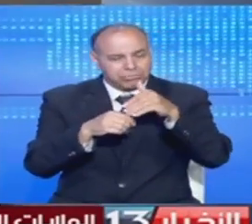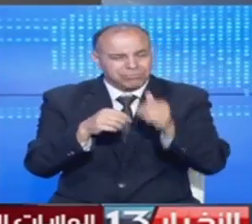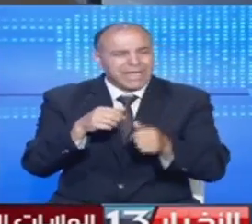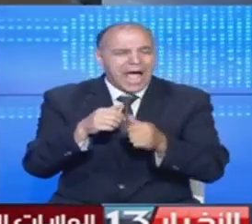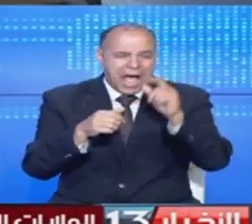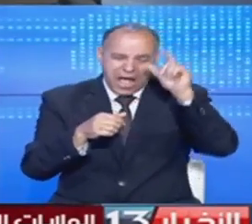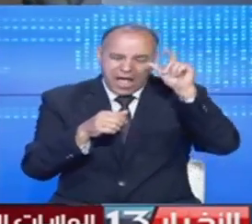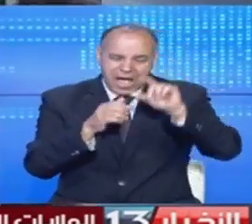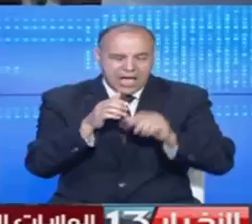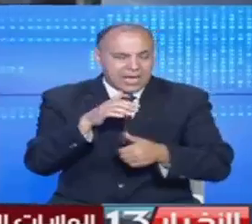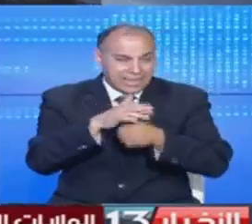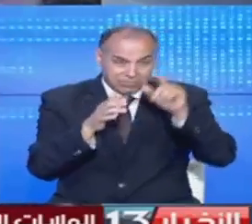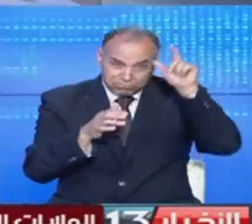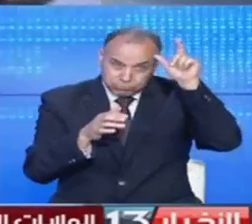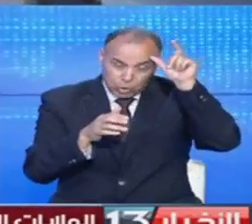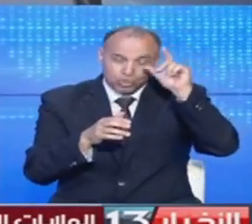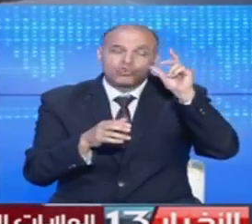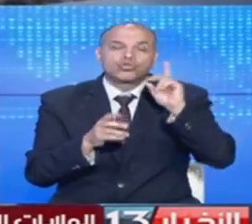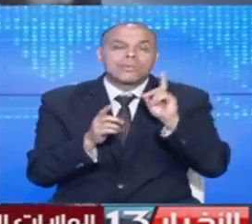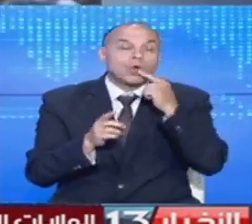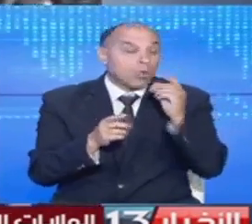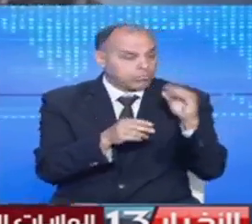للانتخابات الرئاسية ترامب بأنه حول